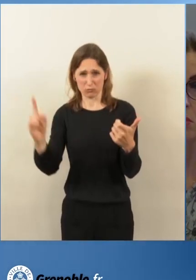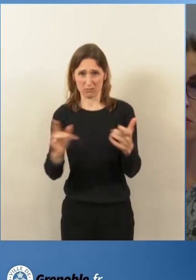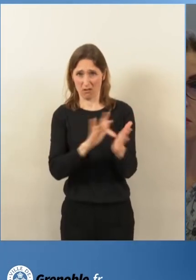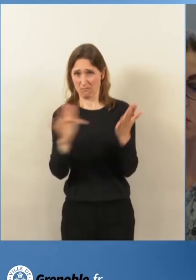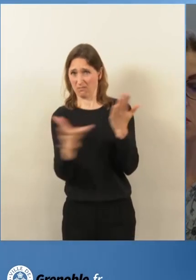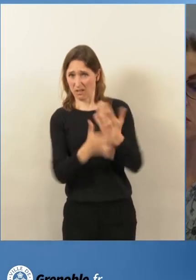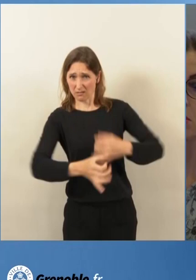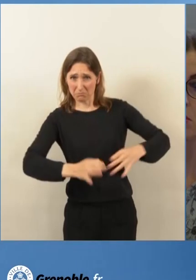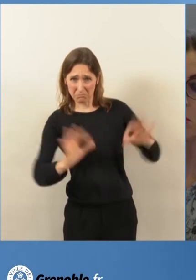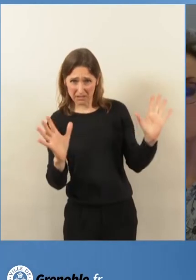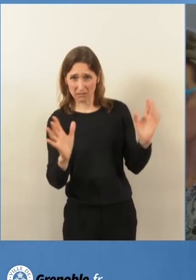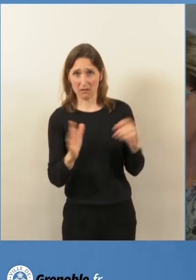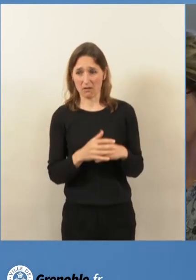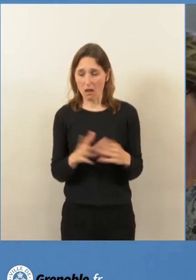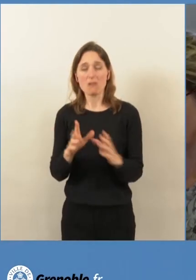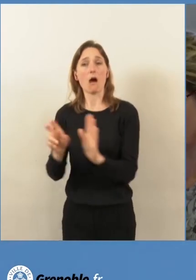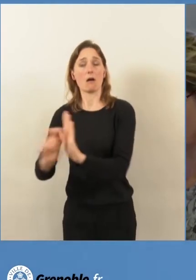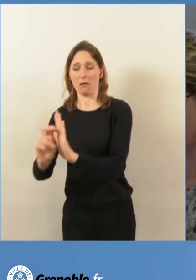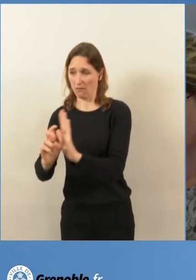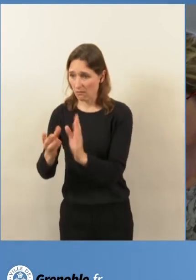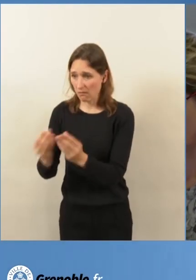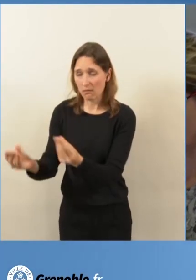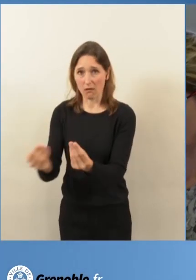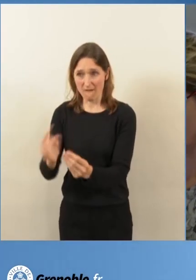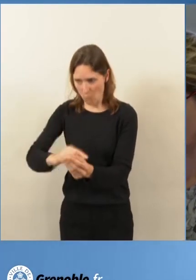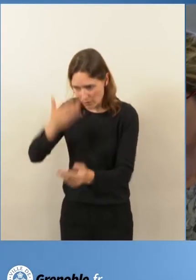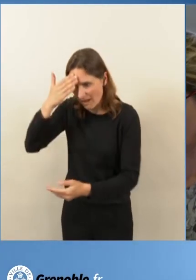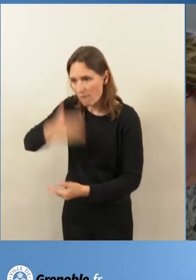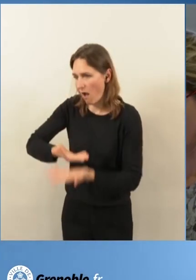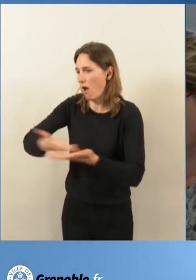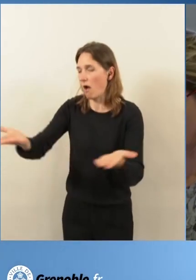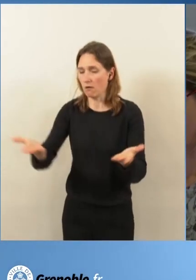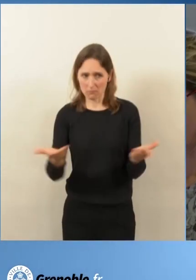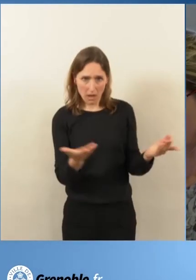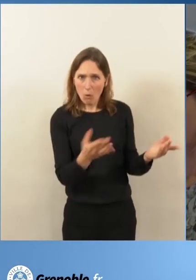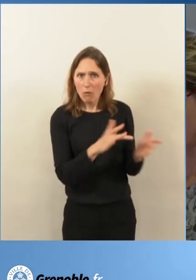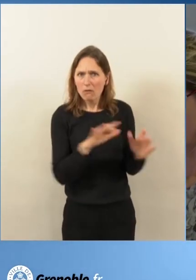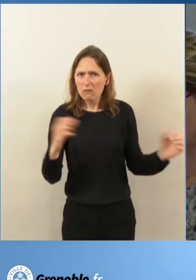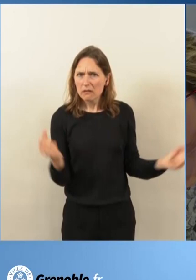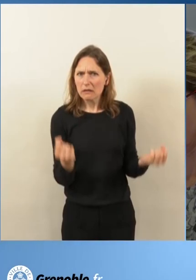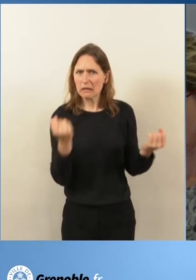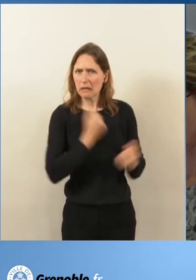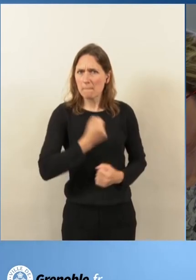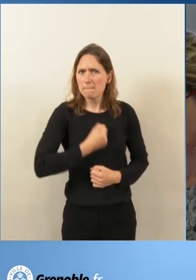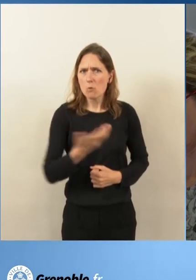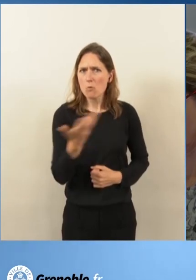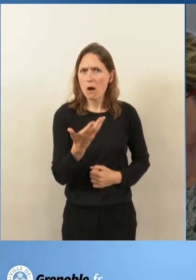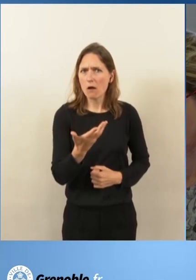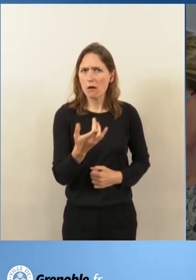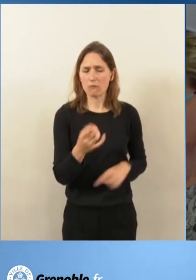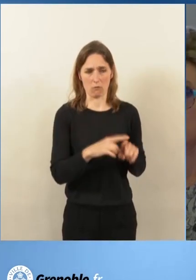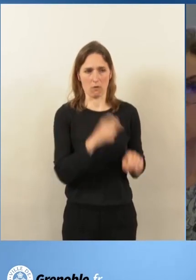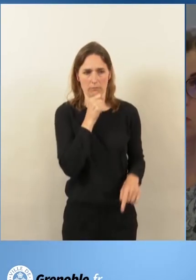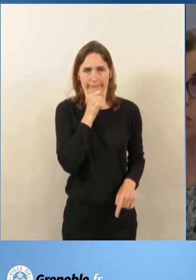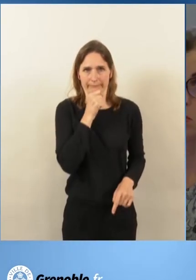quel crime de lèse majesté ont-ils commis ils ont touché quand vous avez augmenté les